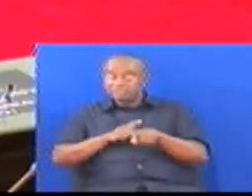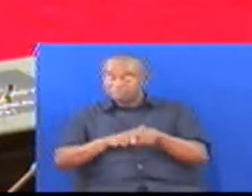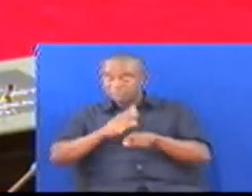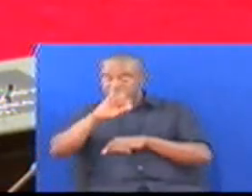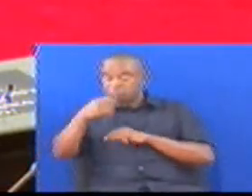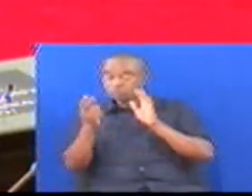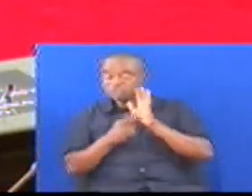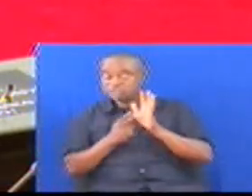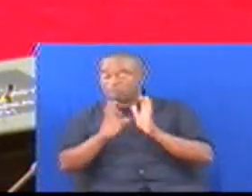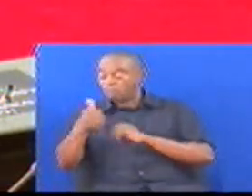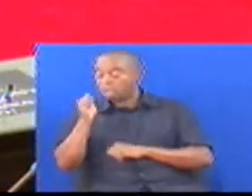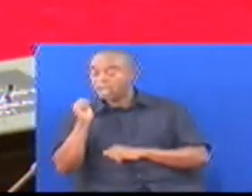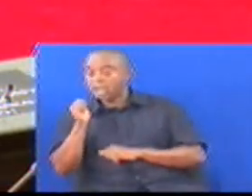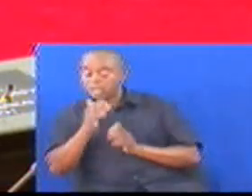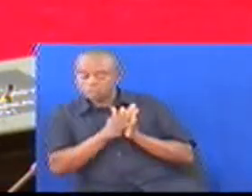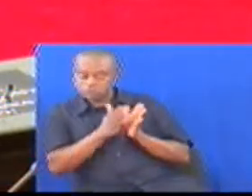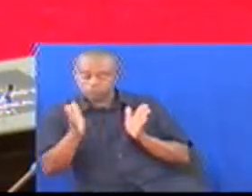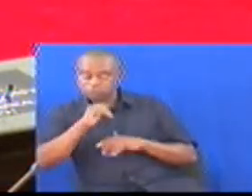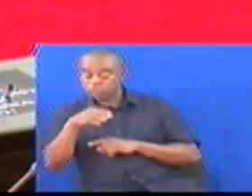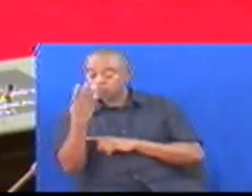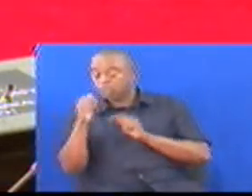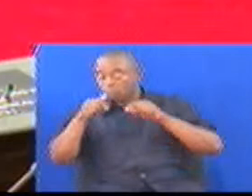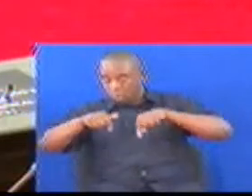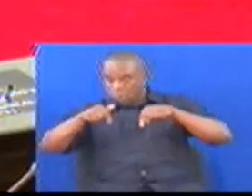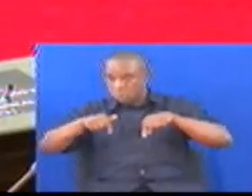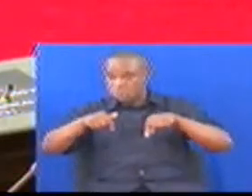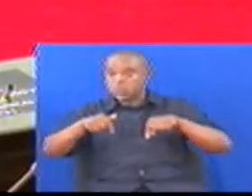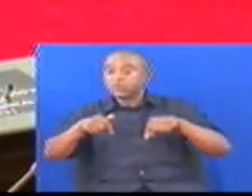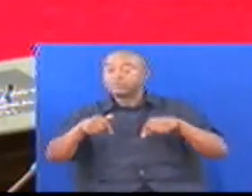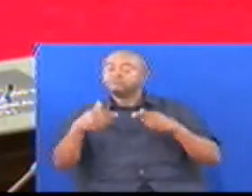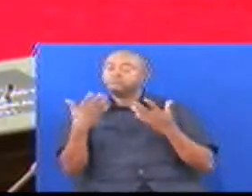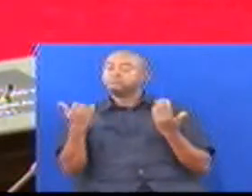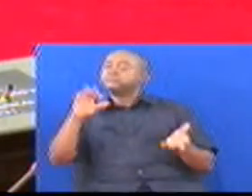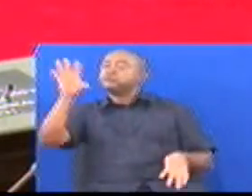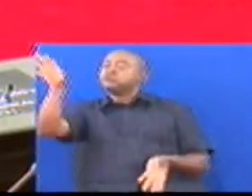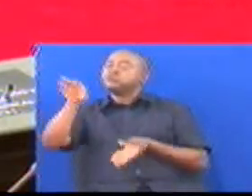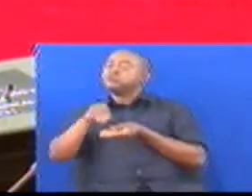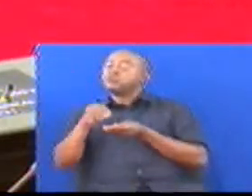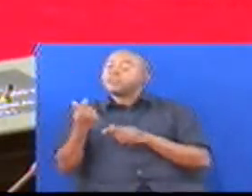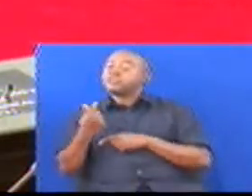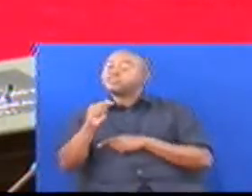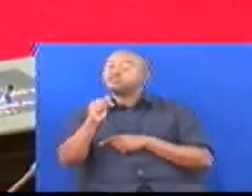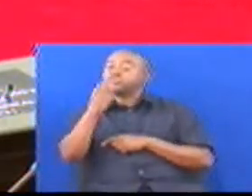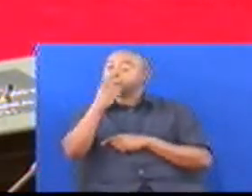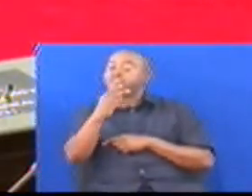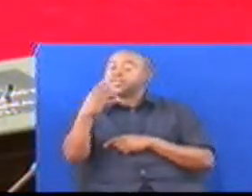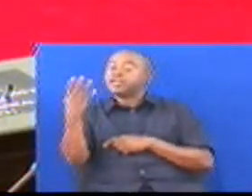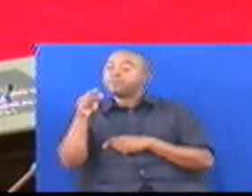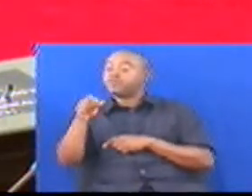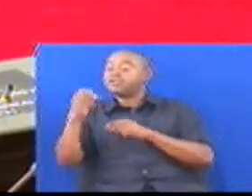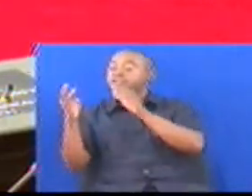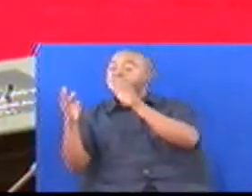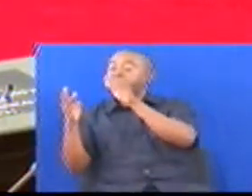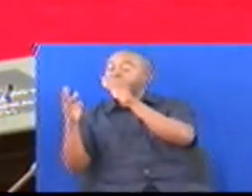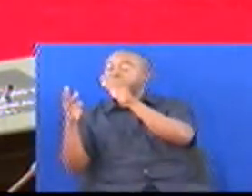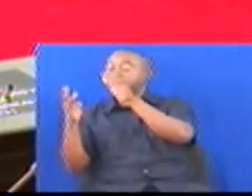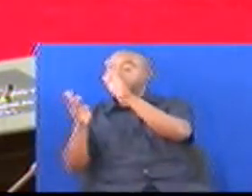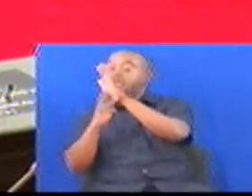Julai 2019 hadi Aprili 2020, jumla ya shilingi trilioni